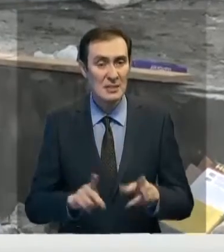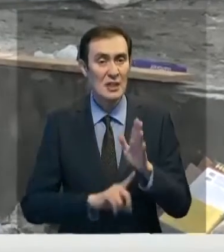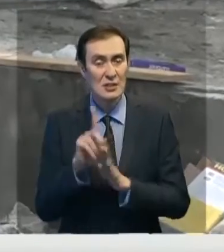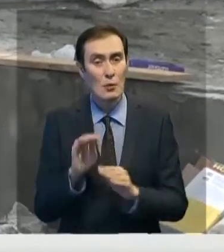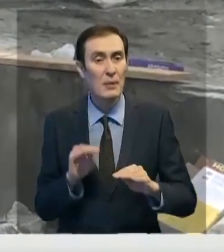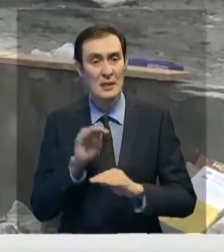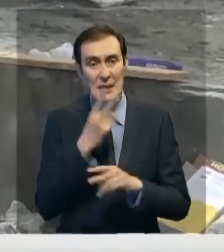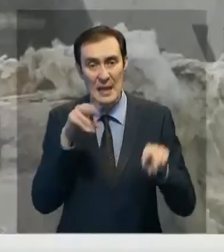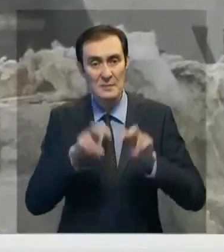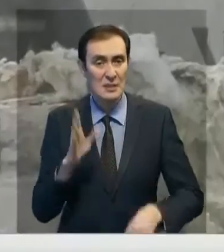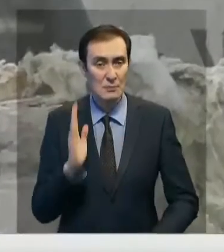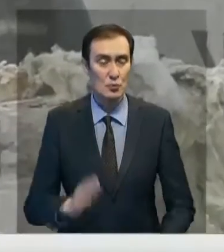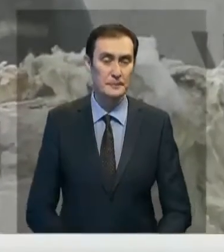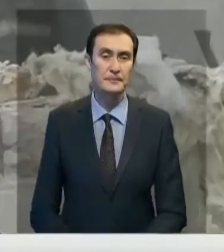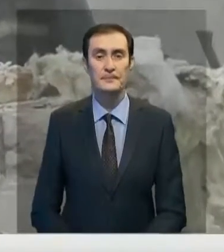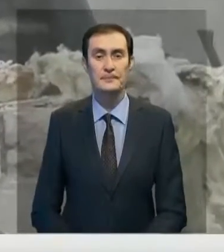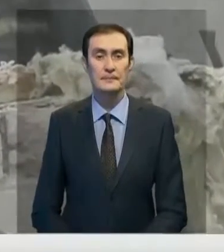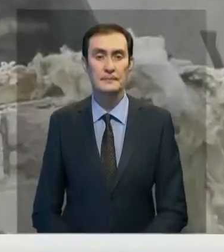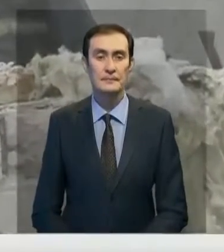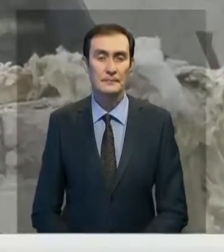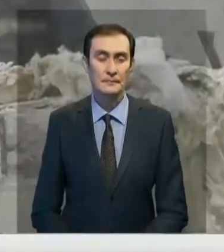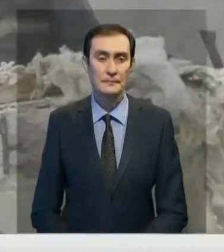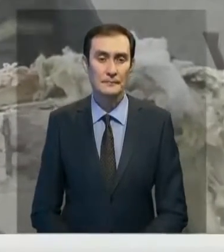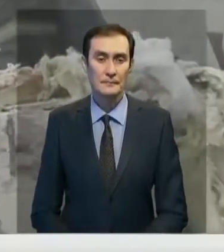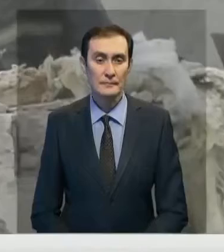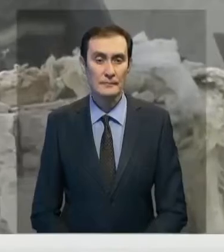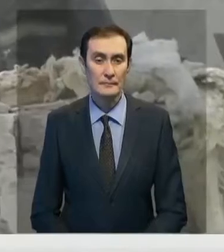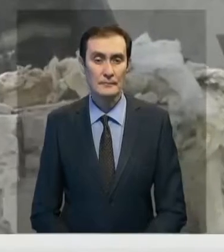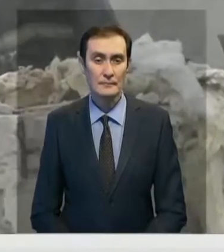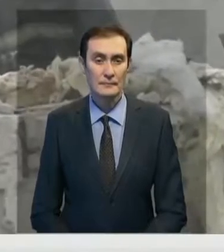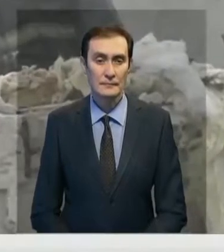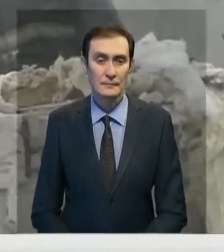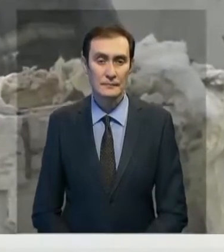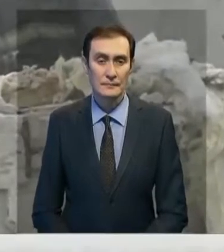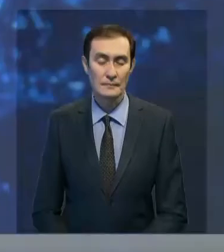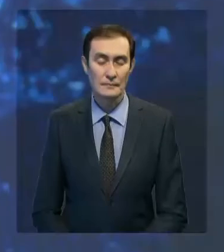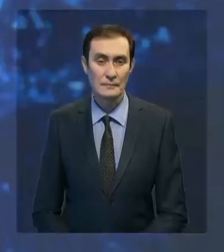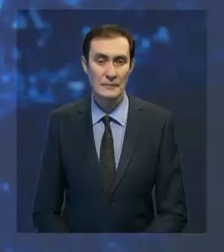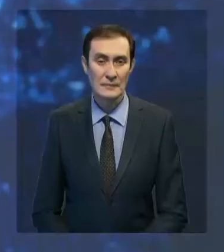Назначены дополнительные экспертизы. Тамара Степанова, Ринат Дусалиев, Актау, Хабар 24.